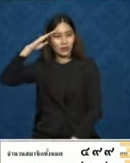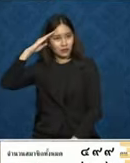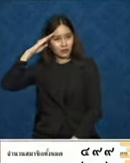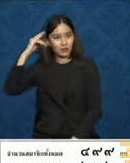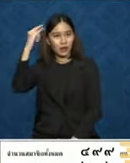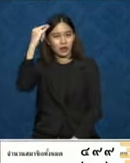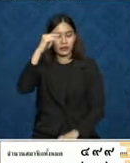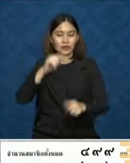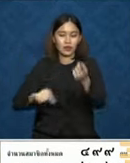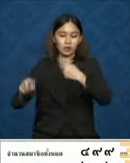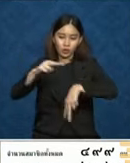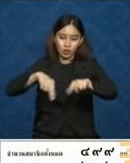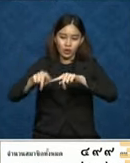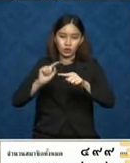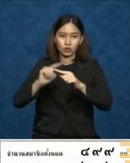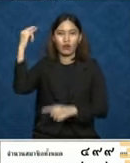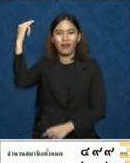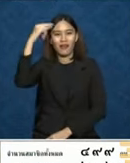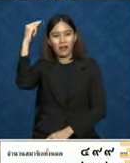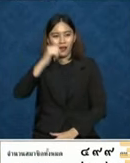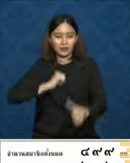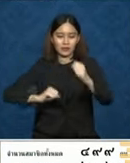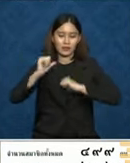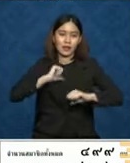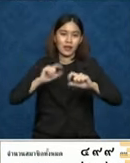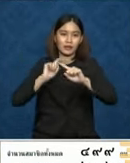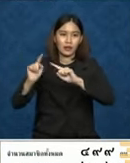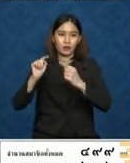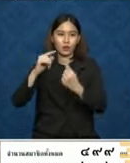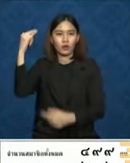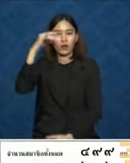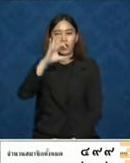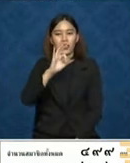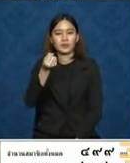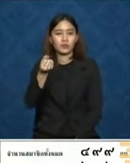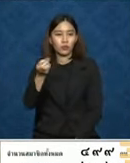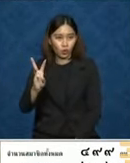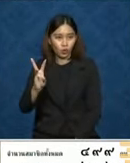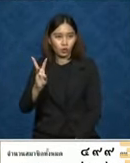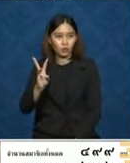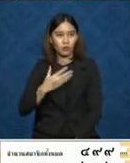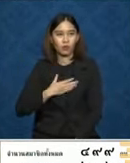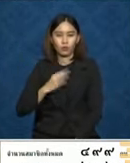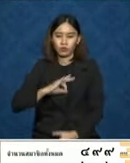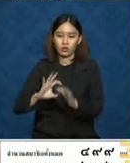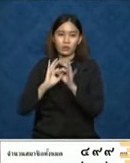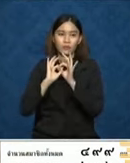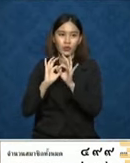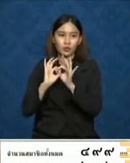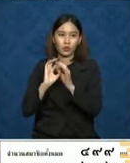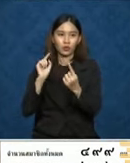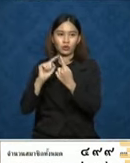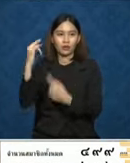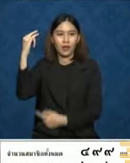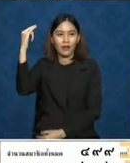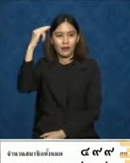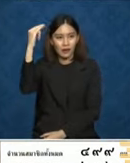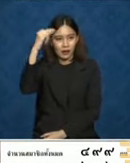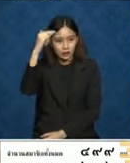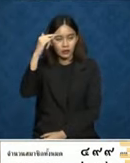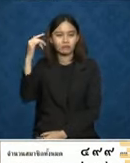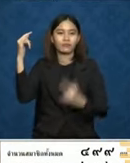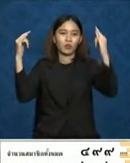บินนะครับในการดูแลการโชว์ทางอากาศการแสดงการบินนะครับด้วยเครื่องบิน F16นะครับผมเป็นห่วงเรื่องการคล่องตัวทางเอ่อการ